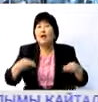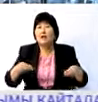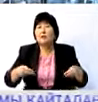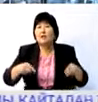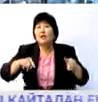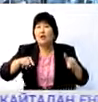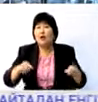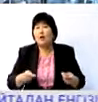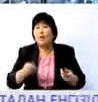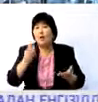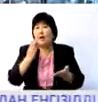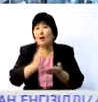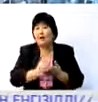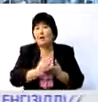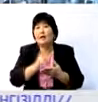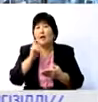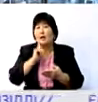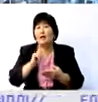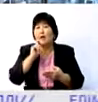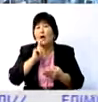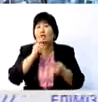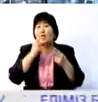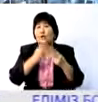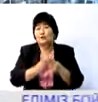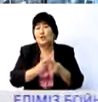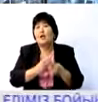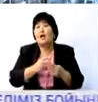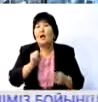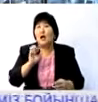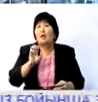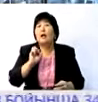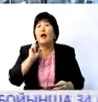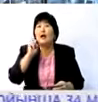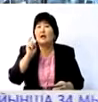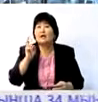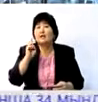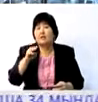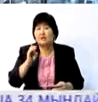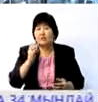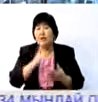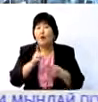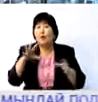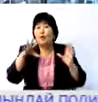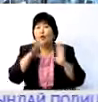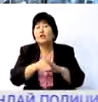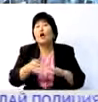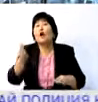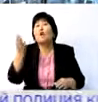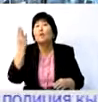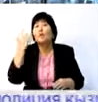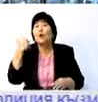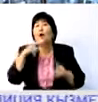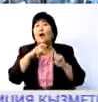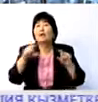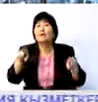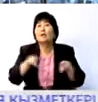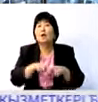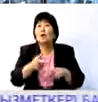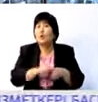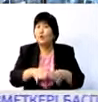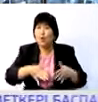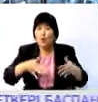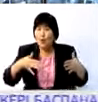алынғандарды ұстайтын және де уақытша ұстау абақтысы бар. Оның сиымдылығы бұрынғы ғимаратқа қарағанда өте